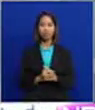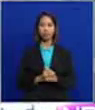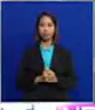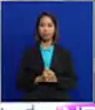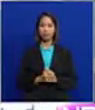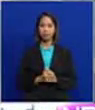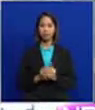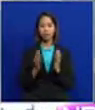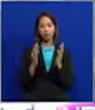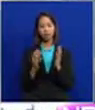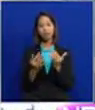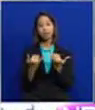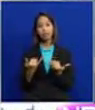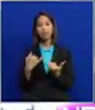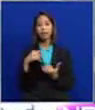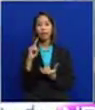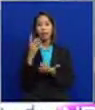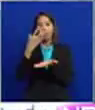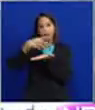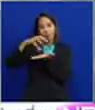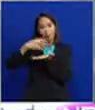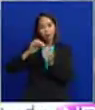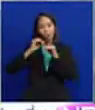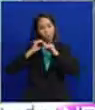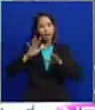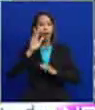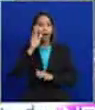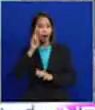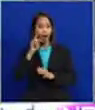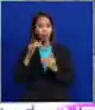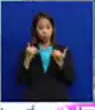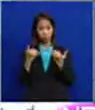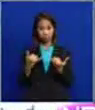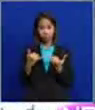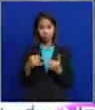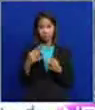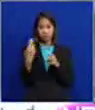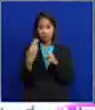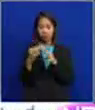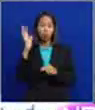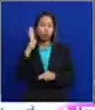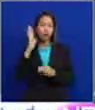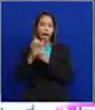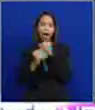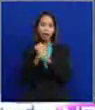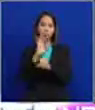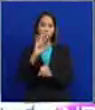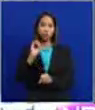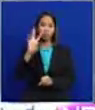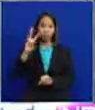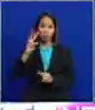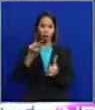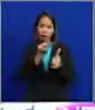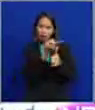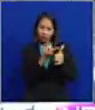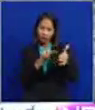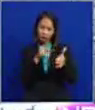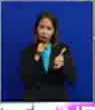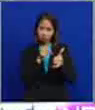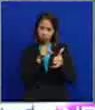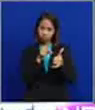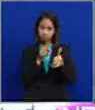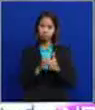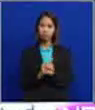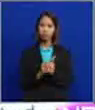ำรวจภูธรภาคหนึ่งแถลงการจับกุมนายสัมพันธ์จันแจ้งอายุ46ปีผู้ลงมือนายสราวุธศรีสะอ